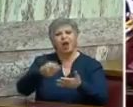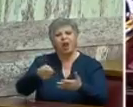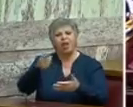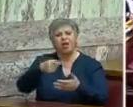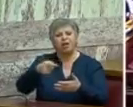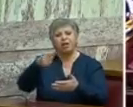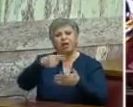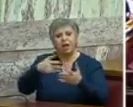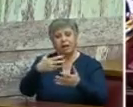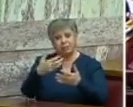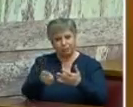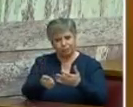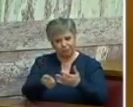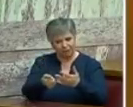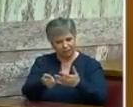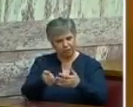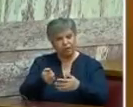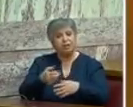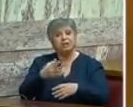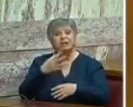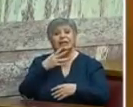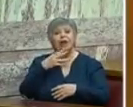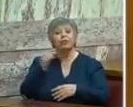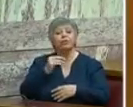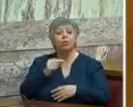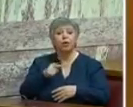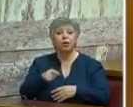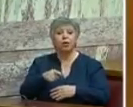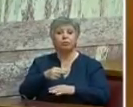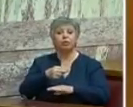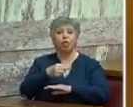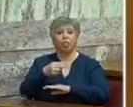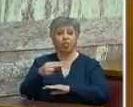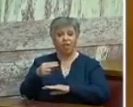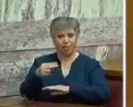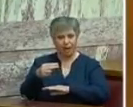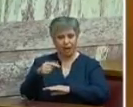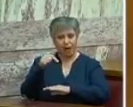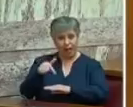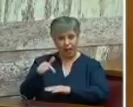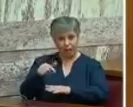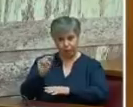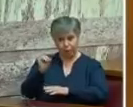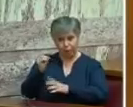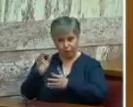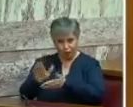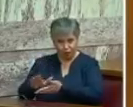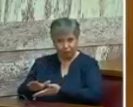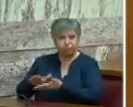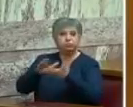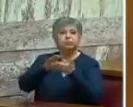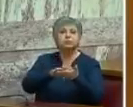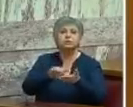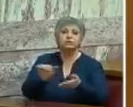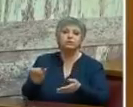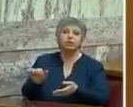Γι' αυτό λοιπόν, η υπόθεση θα επιστραφεί στη δικαιοσύνη. Υπάρχουν